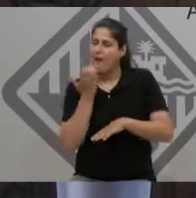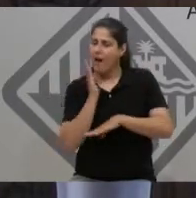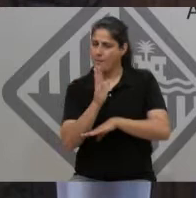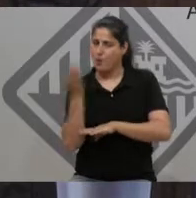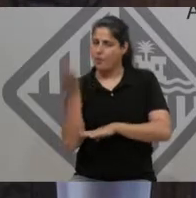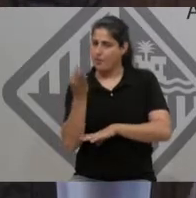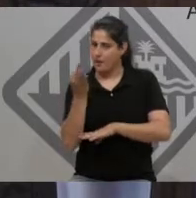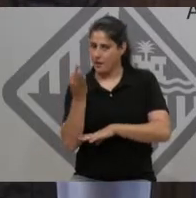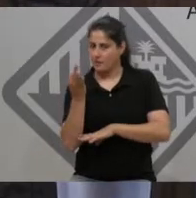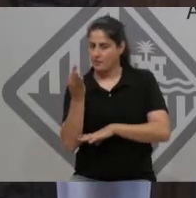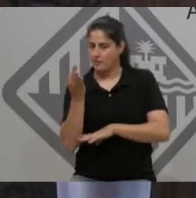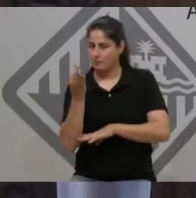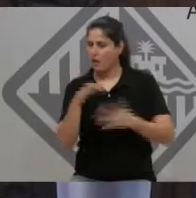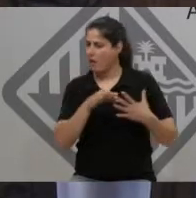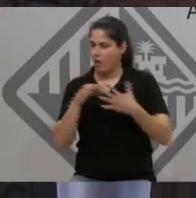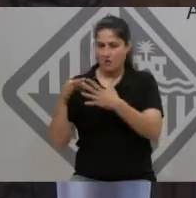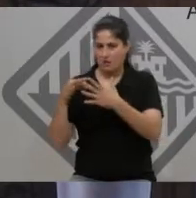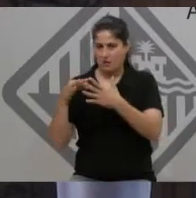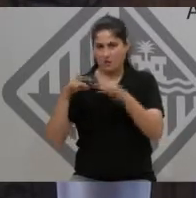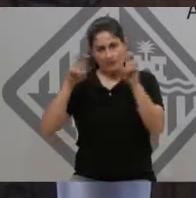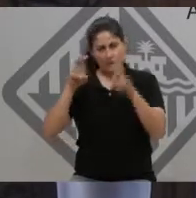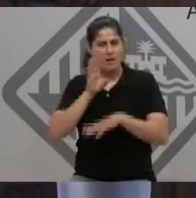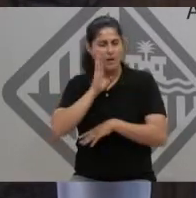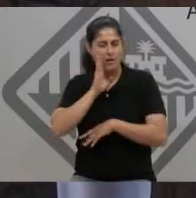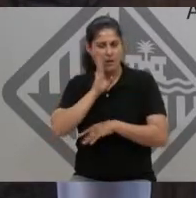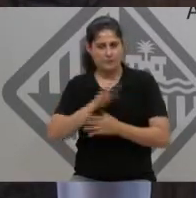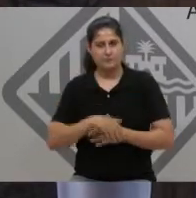ha de ser capdavanter amb aquestes matèries i tirar cap endavant.